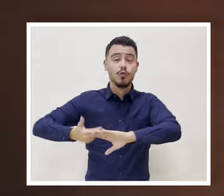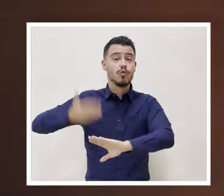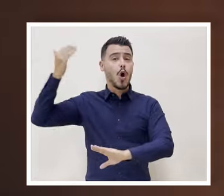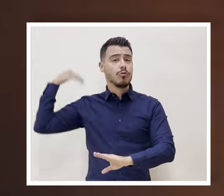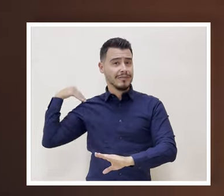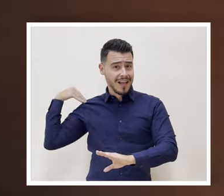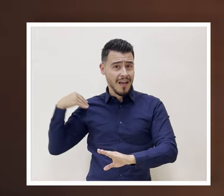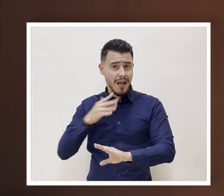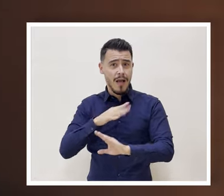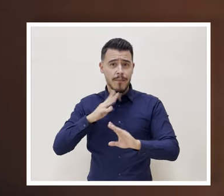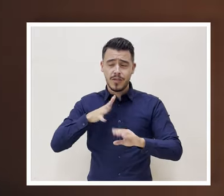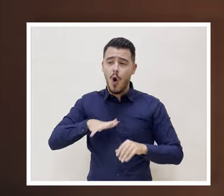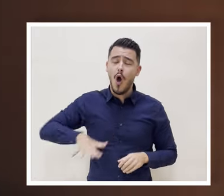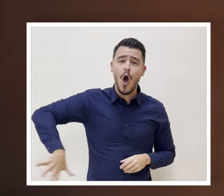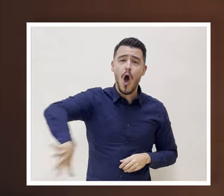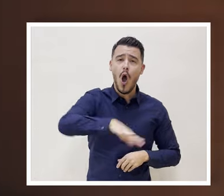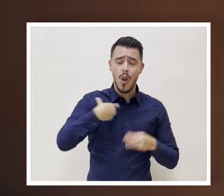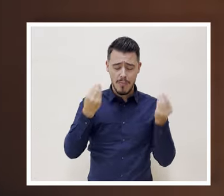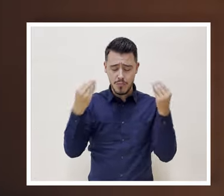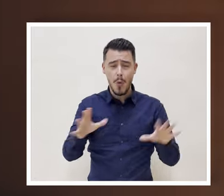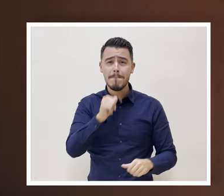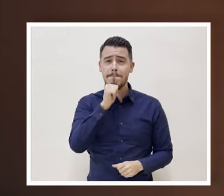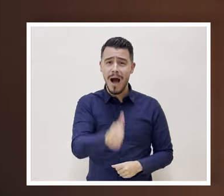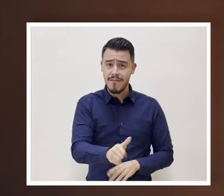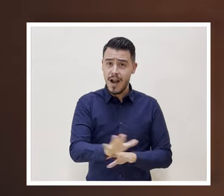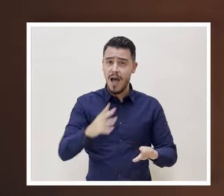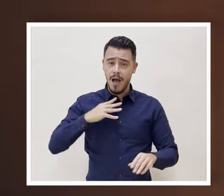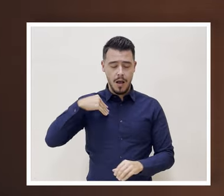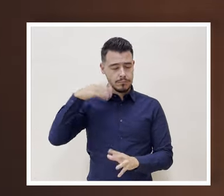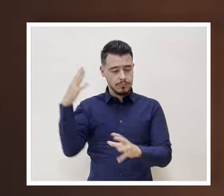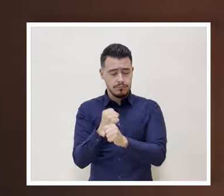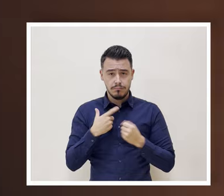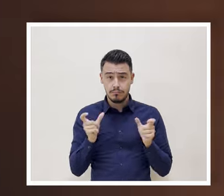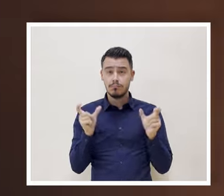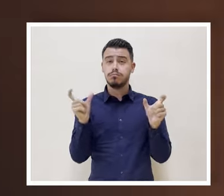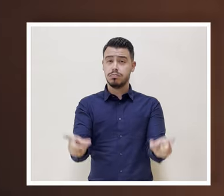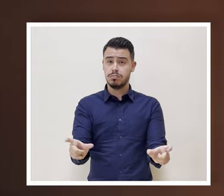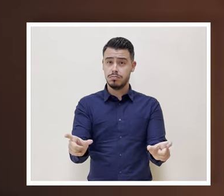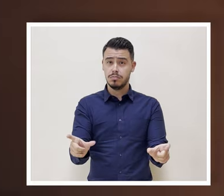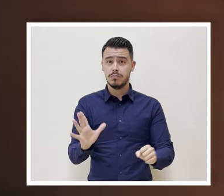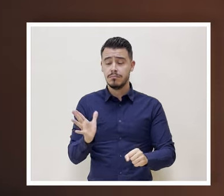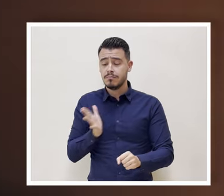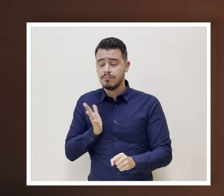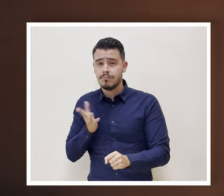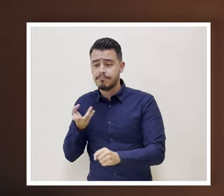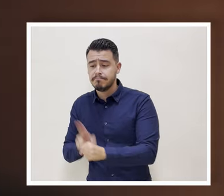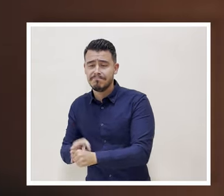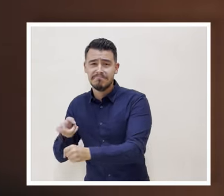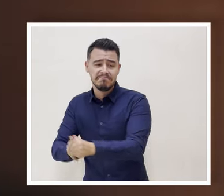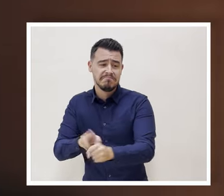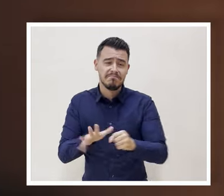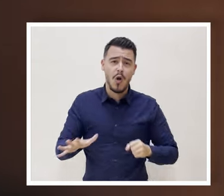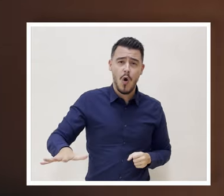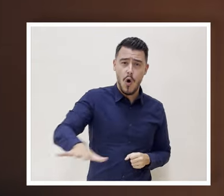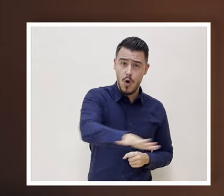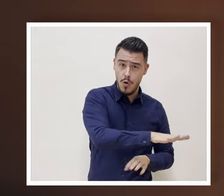Ενός λαού που ακόμα και όταν όλα θα είναι εναντίον του, θα βρει τη δύναμη να αντισταθεί. Και ενώ όλα